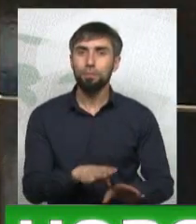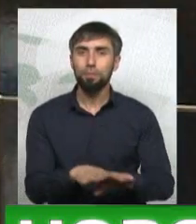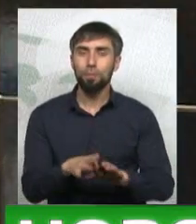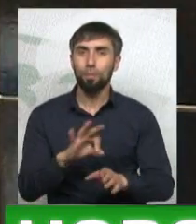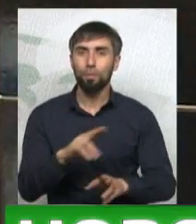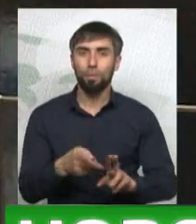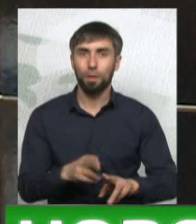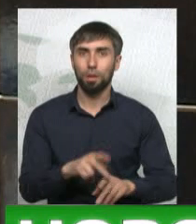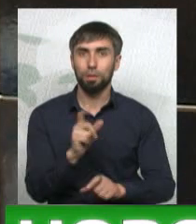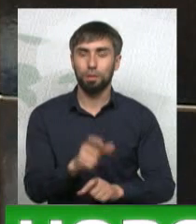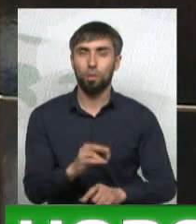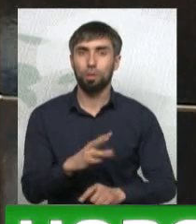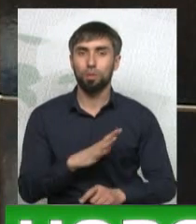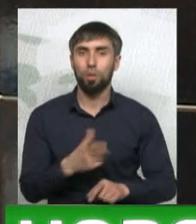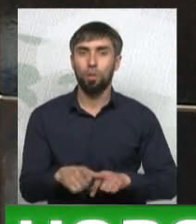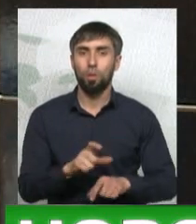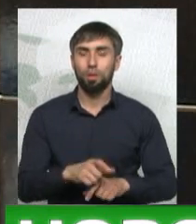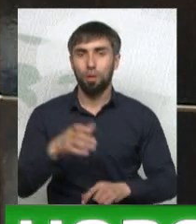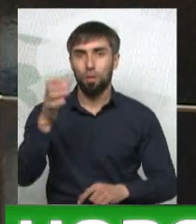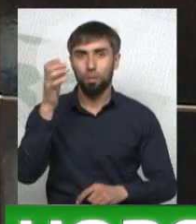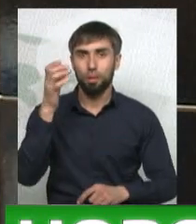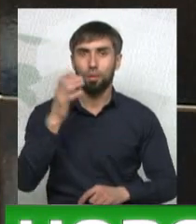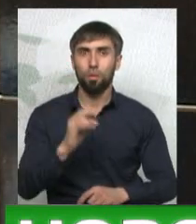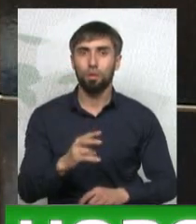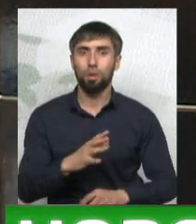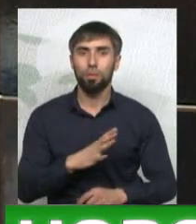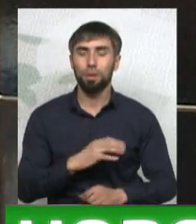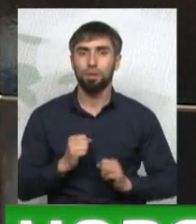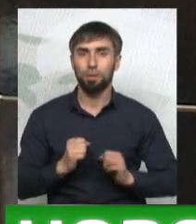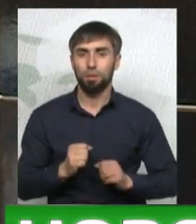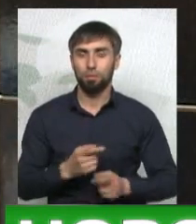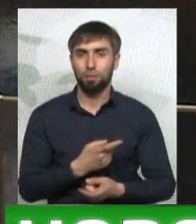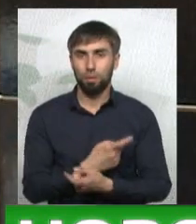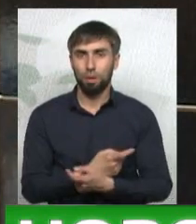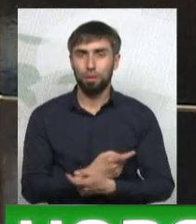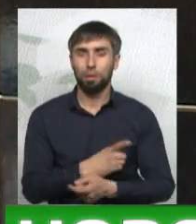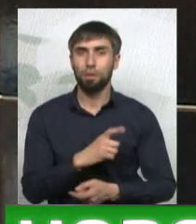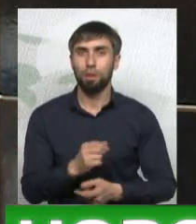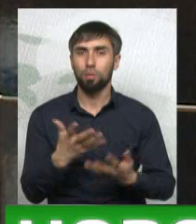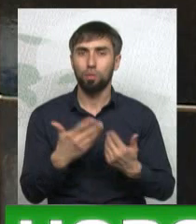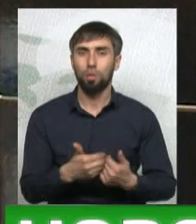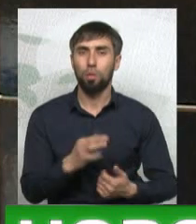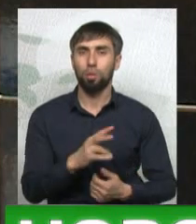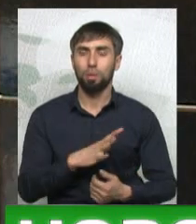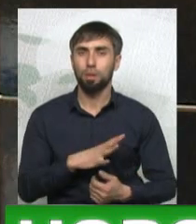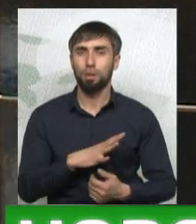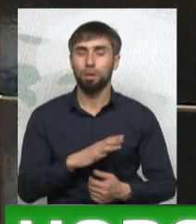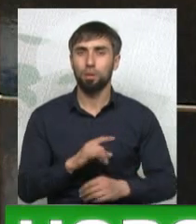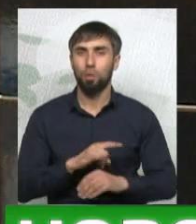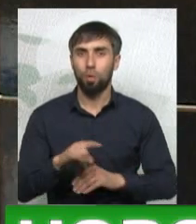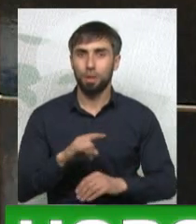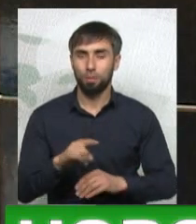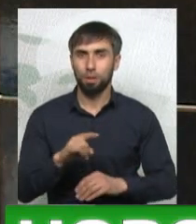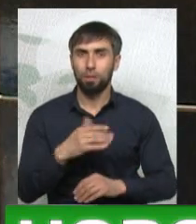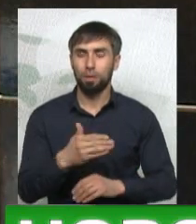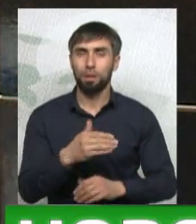этого человека. Он был очень образованным, он был смелым. Он был летчиком, испытателем,